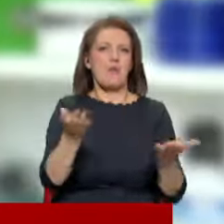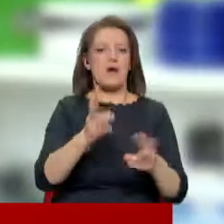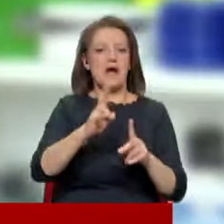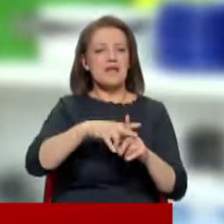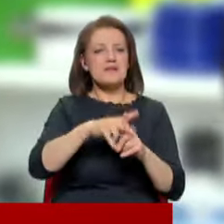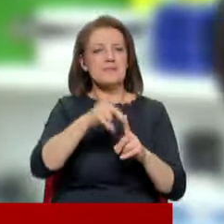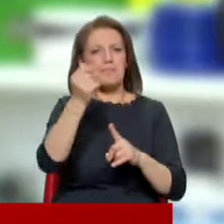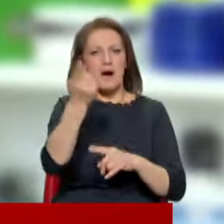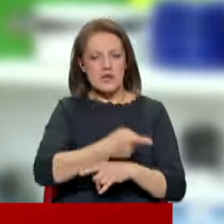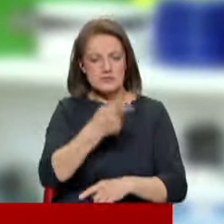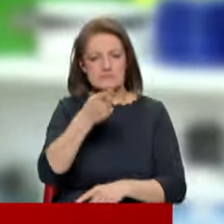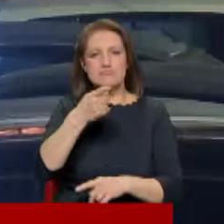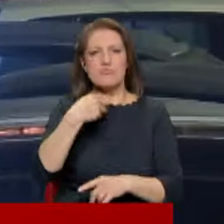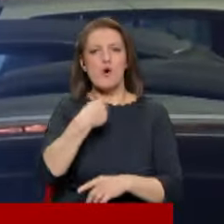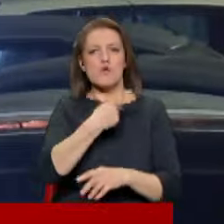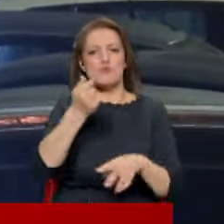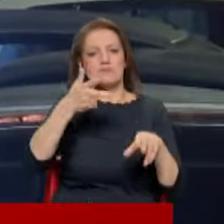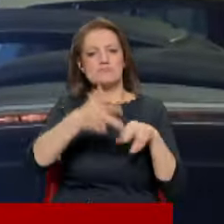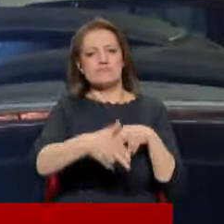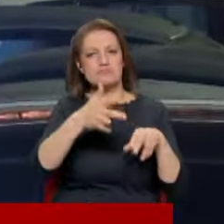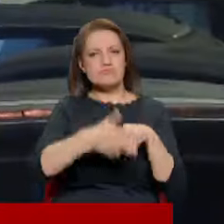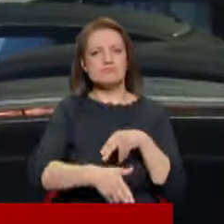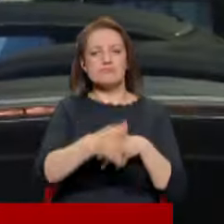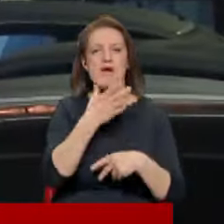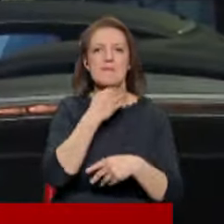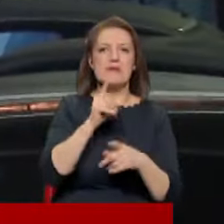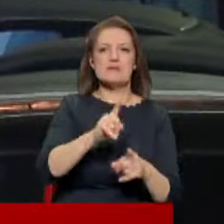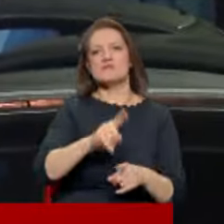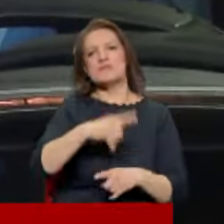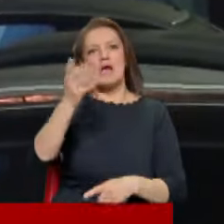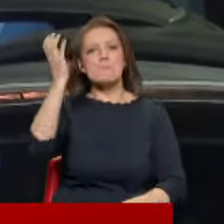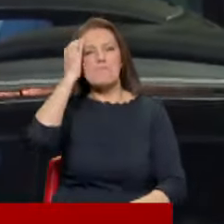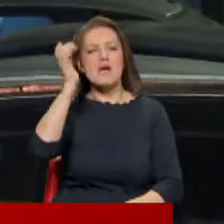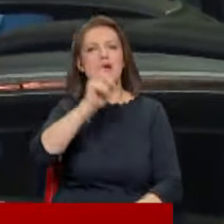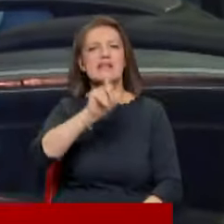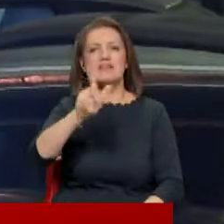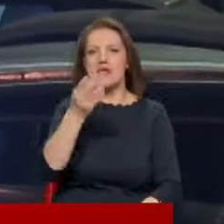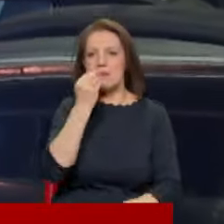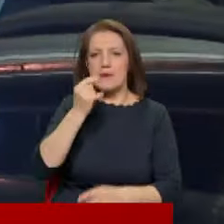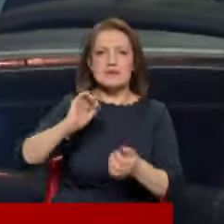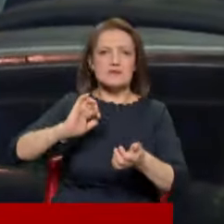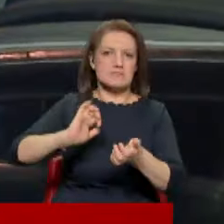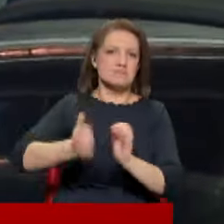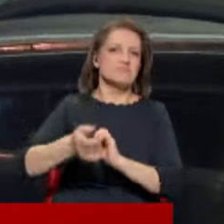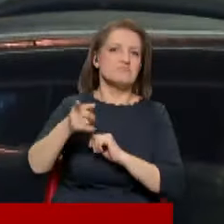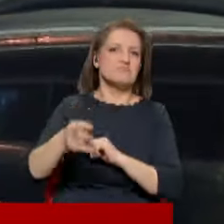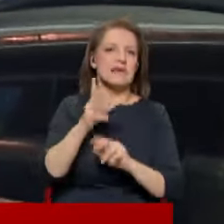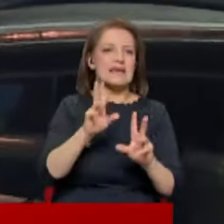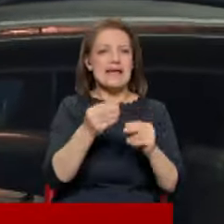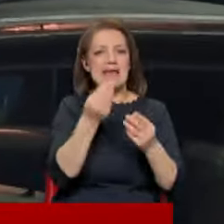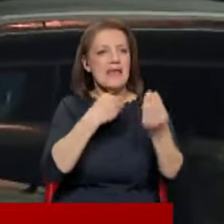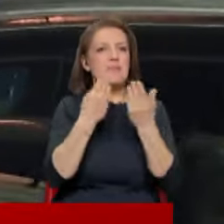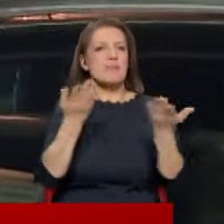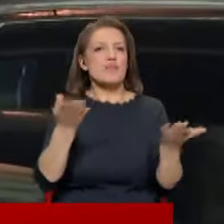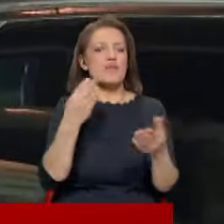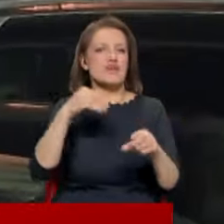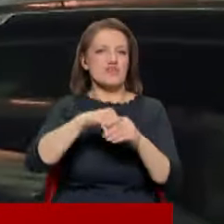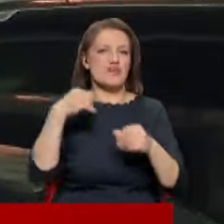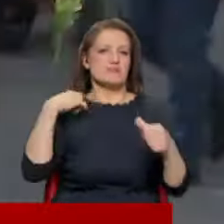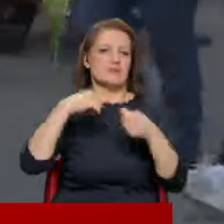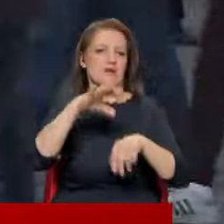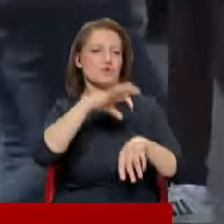katılım payıyla muayene ücreti kesiliyor. Bu sefer de emekli bir diğer temel ihtiyacı gıdasından kesiyor. Yeterli beslenemediği için tekrar